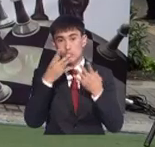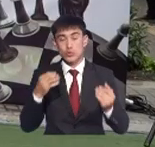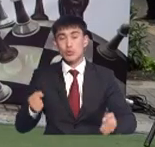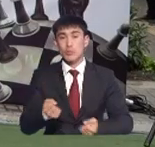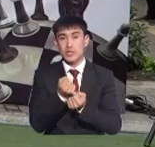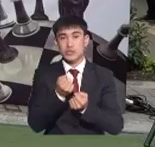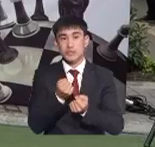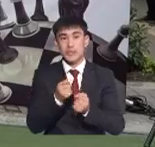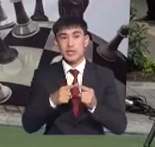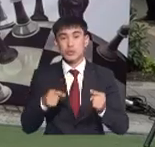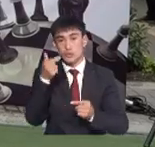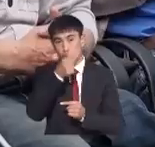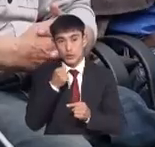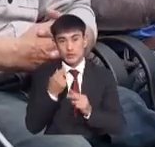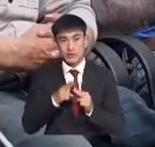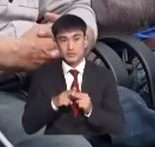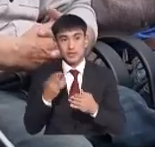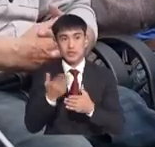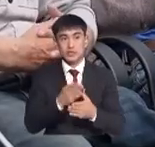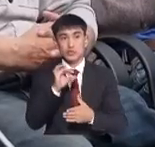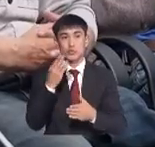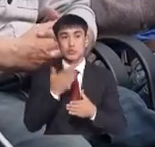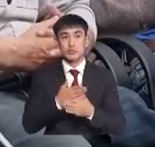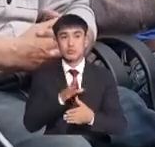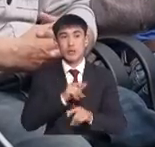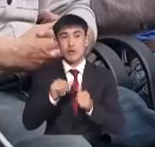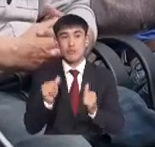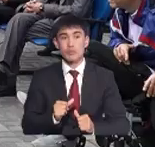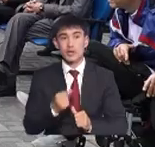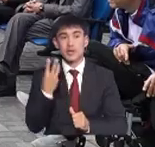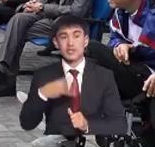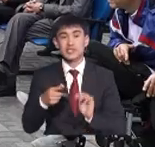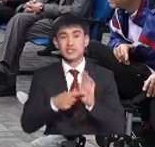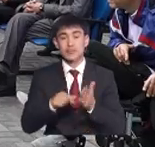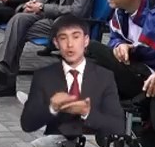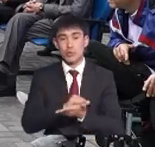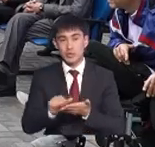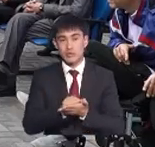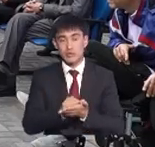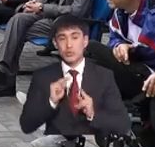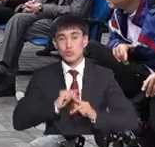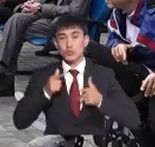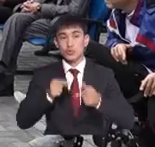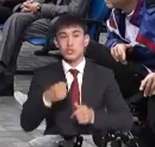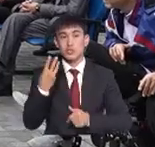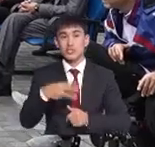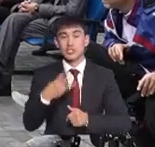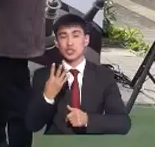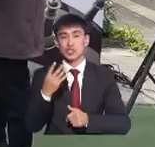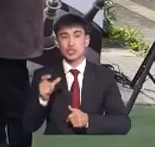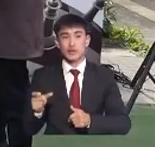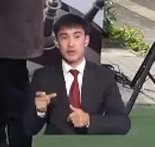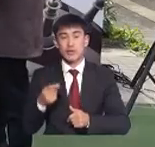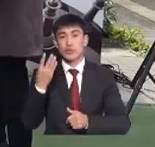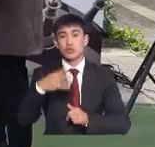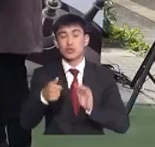поддержку за текущий год в рамках оказания соцпомощи было оформлено 37 документов трудоустроены 34 лица